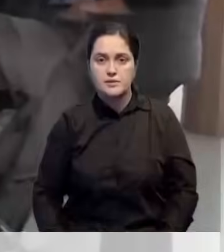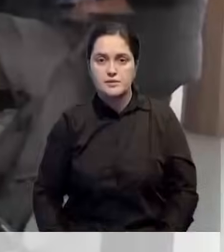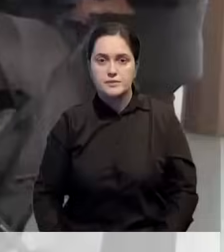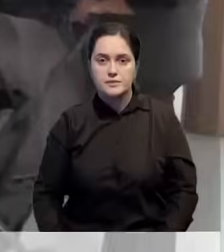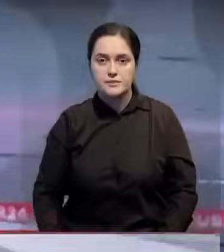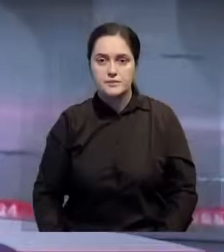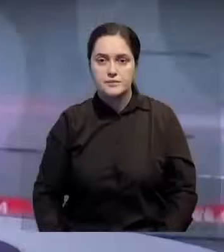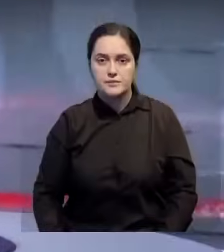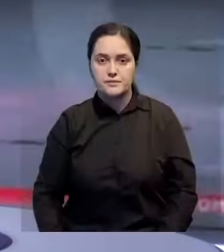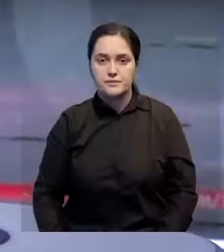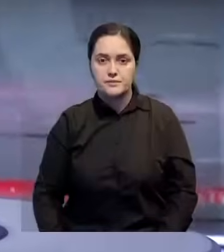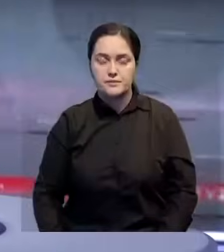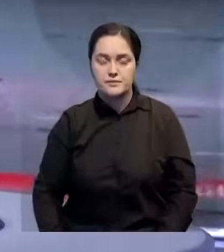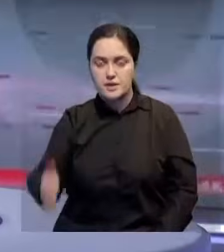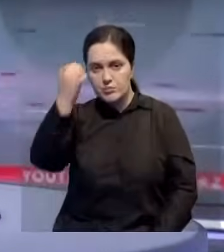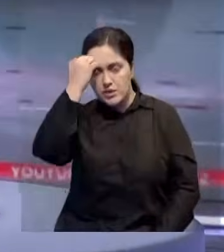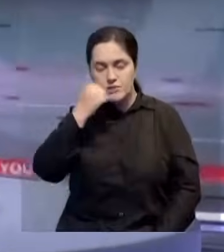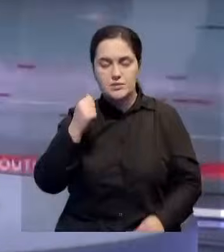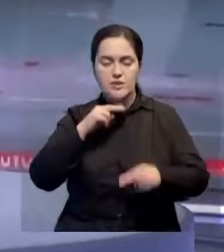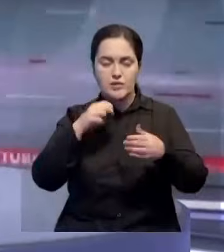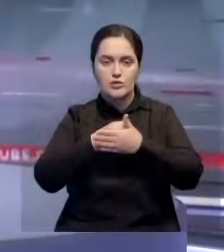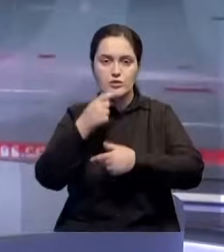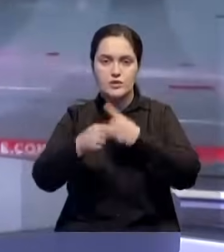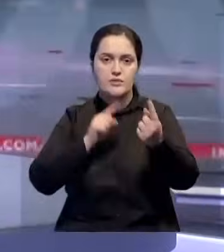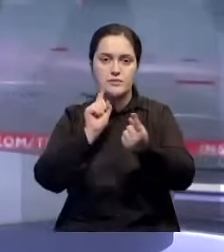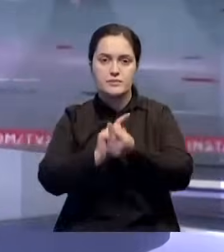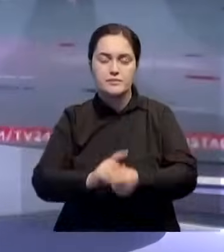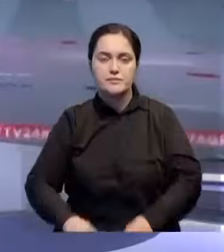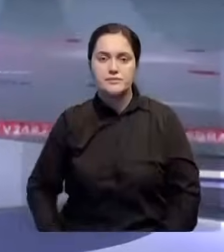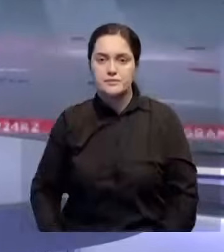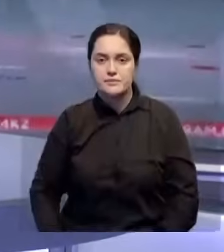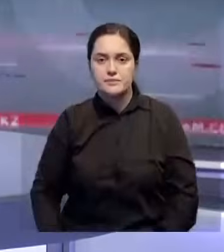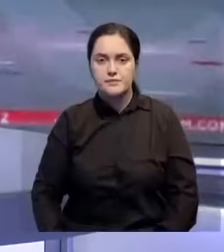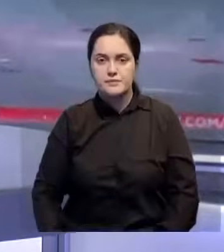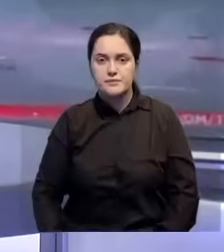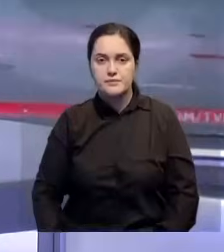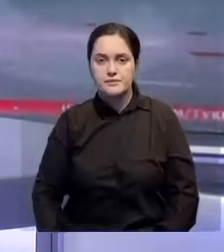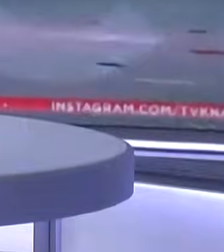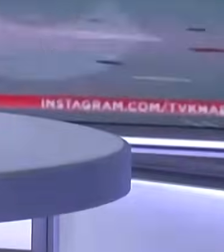Ну и к данному часу это вся информация. Всего доброго и до свидания.